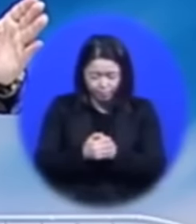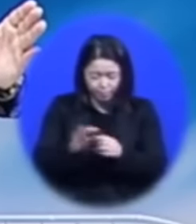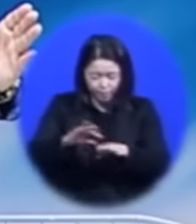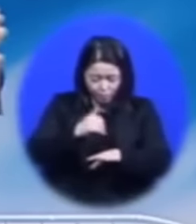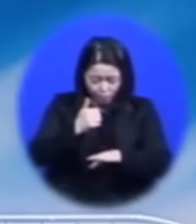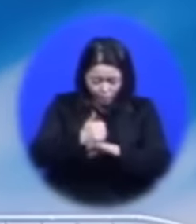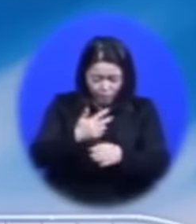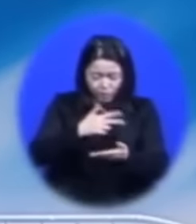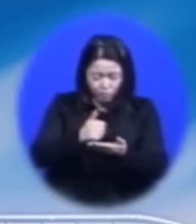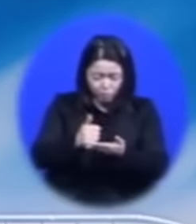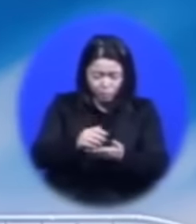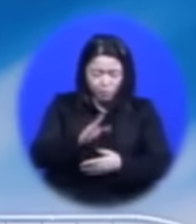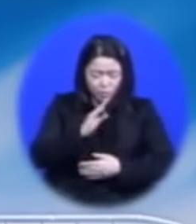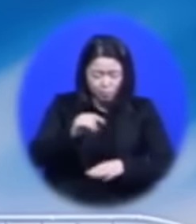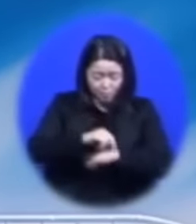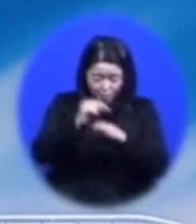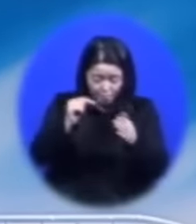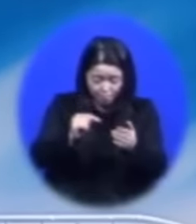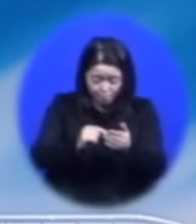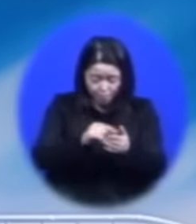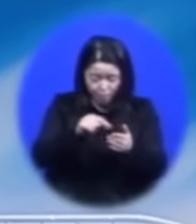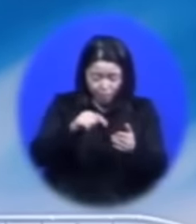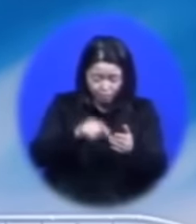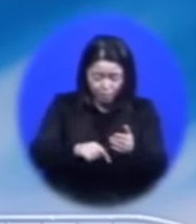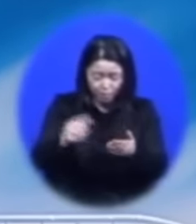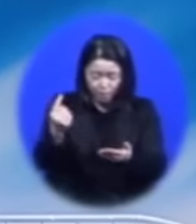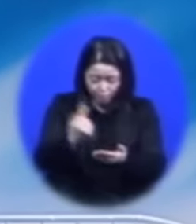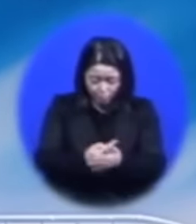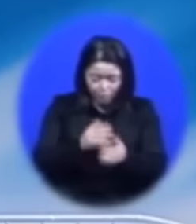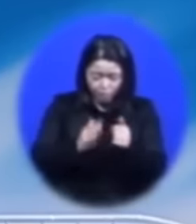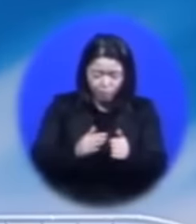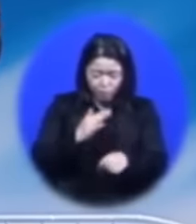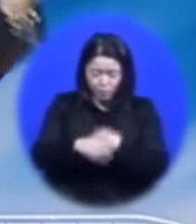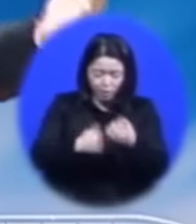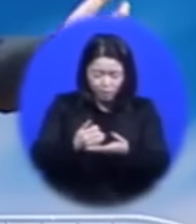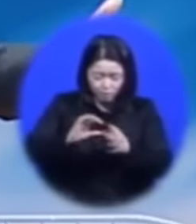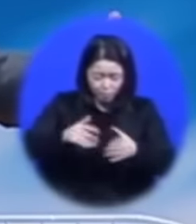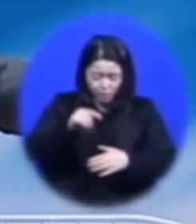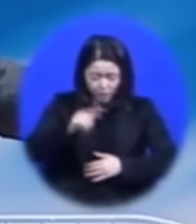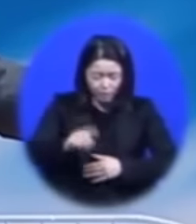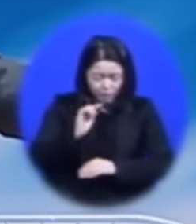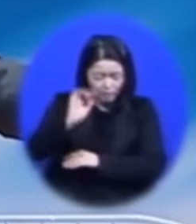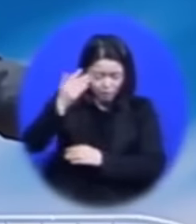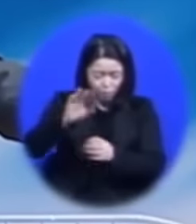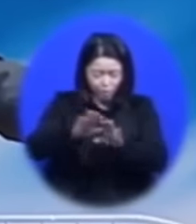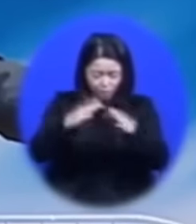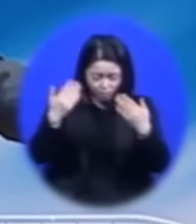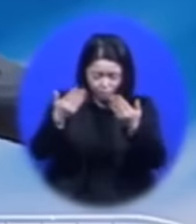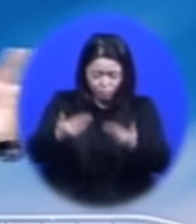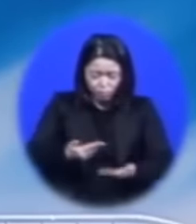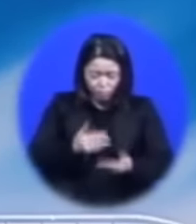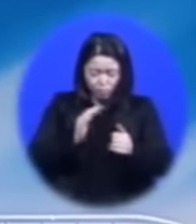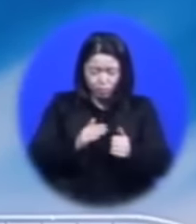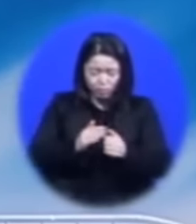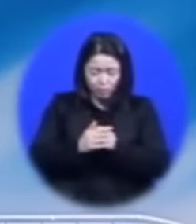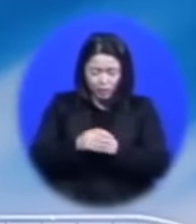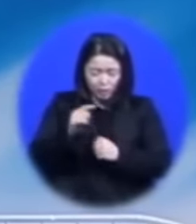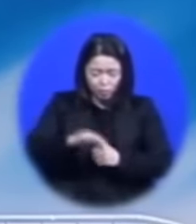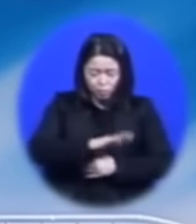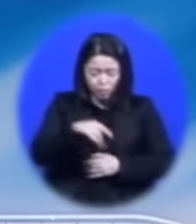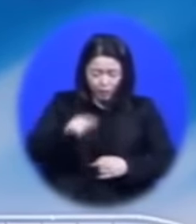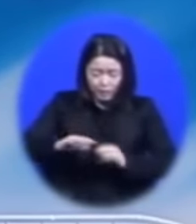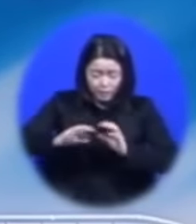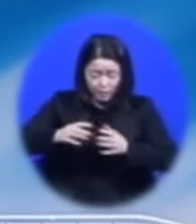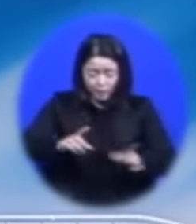왕이신 주님 정말 마음에 임하여 주시고 하나님의 나라의 그 영광을 열어주셔서 우리가 이 세상을